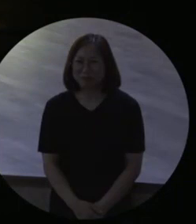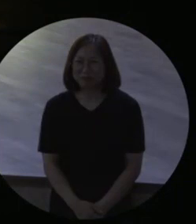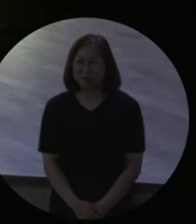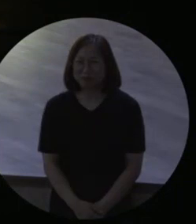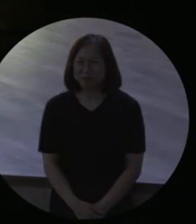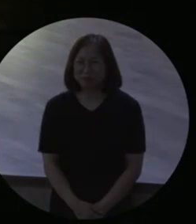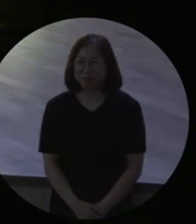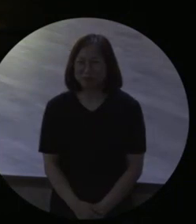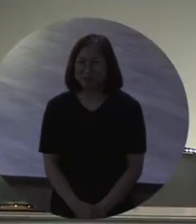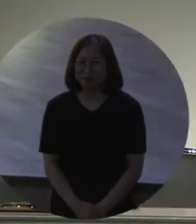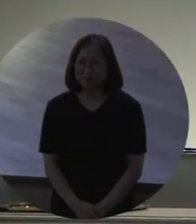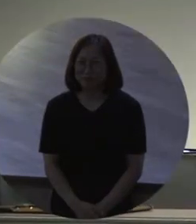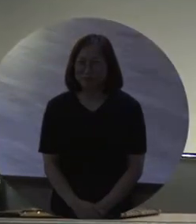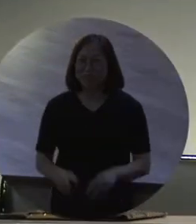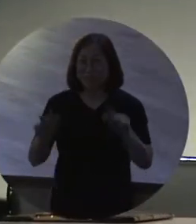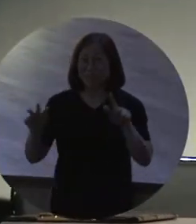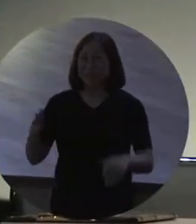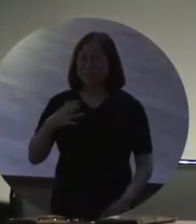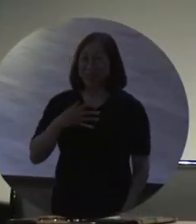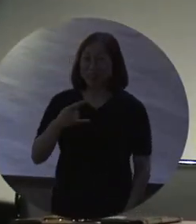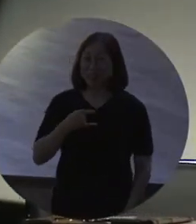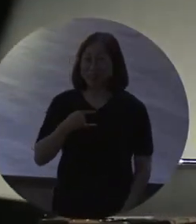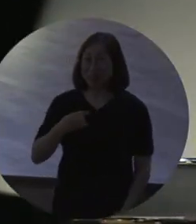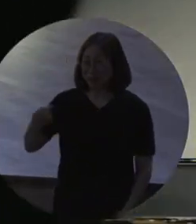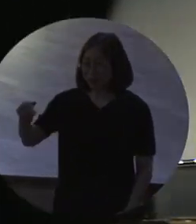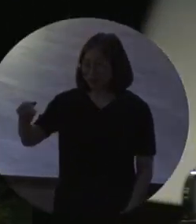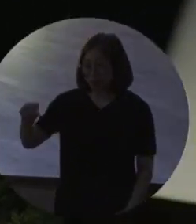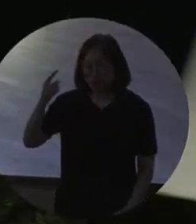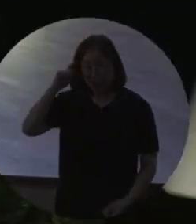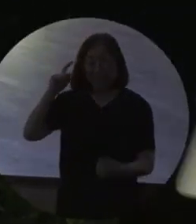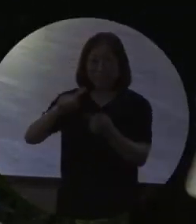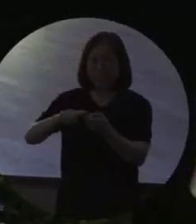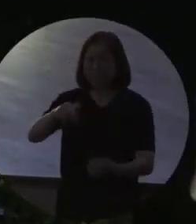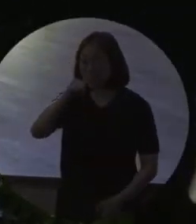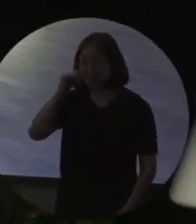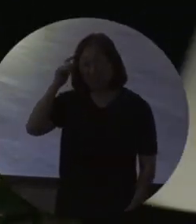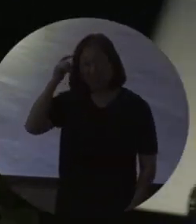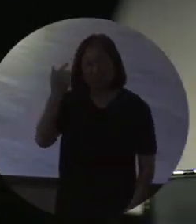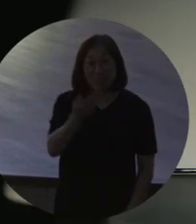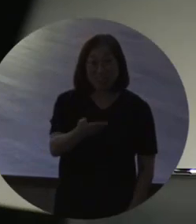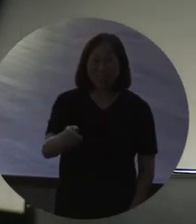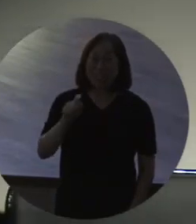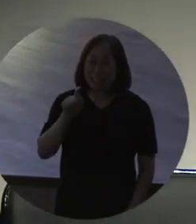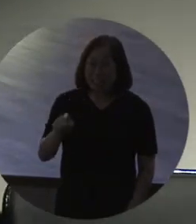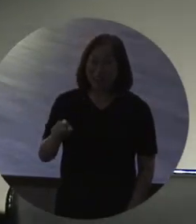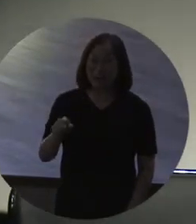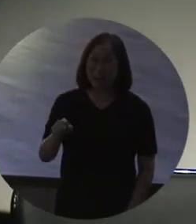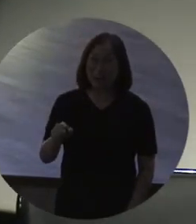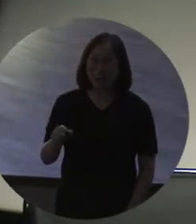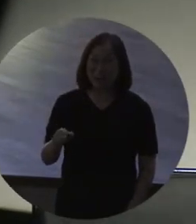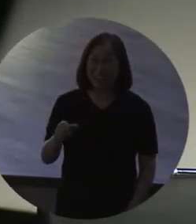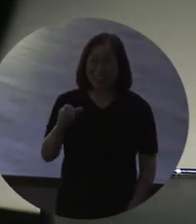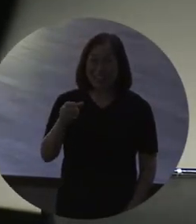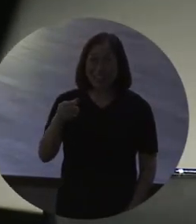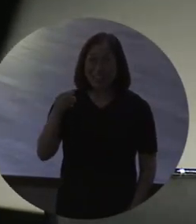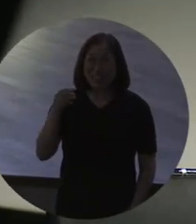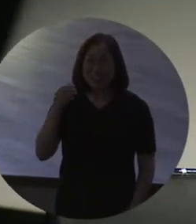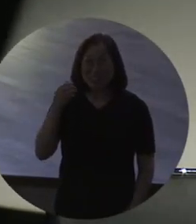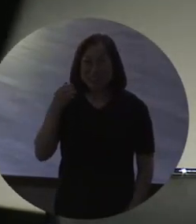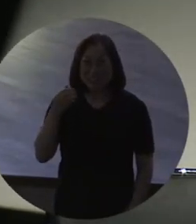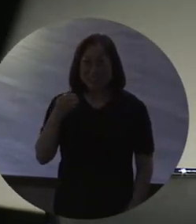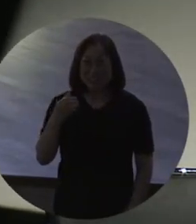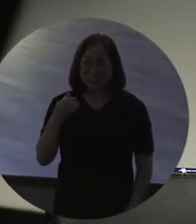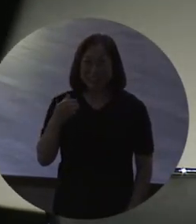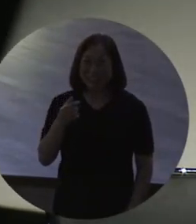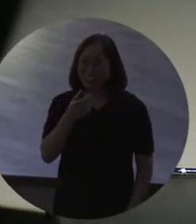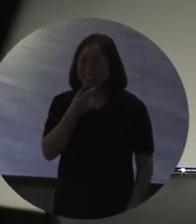진짜. 지금 내게 관심 있는 건가? 이런 농담